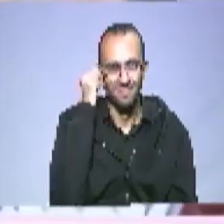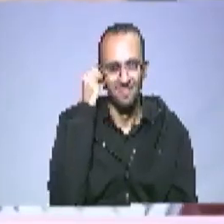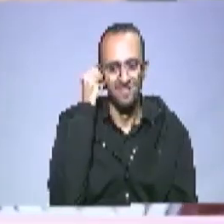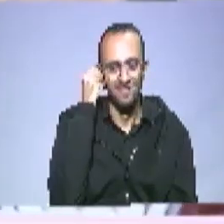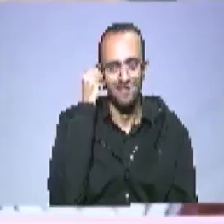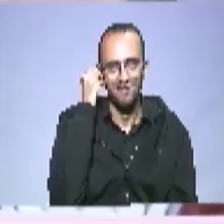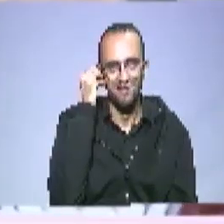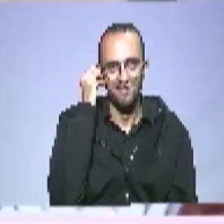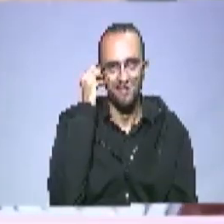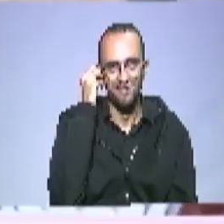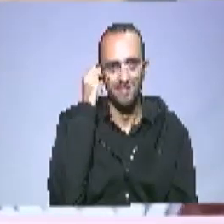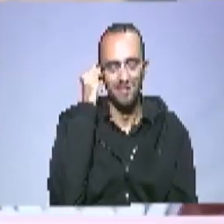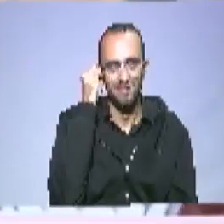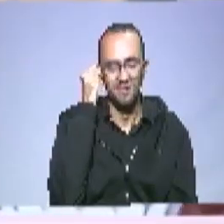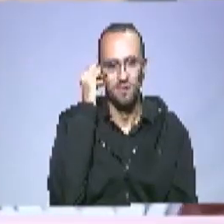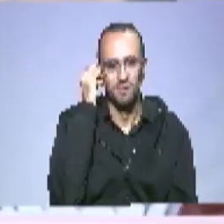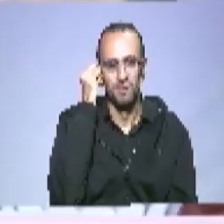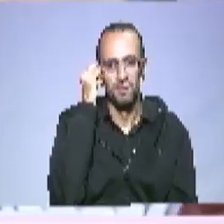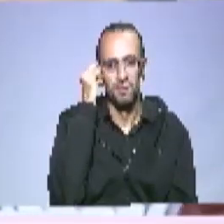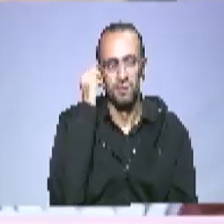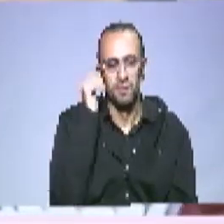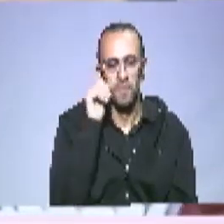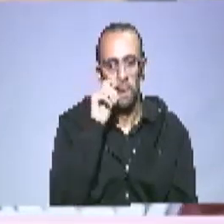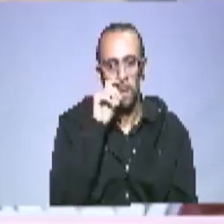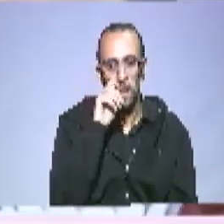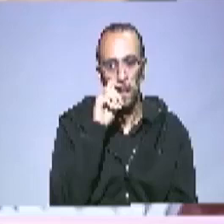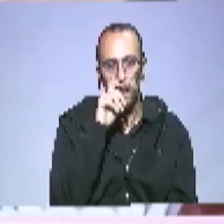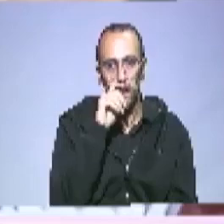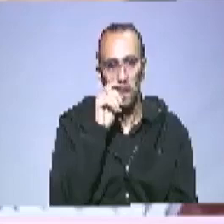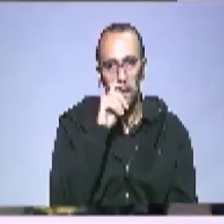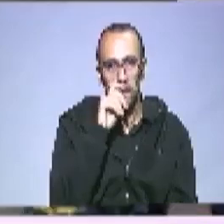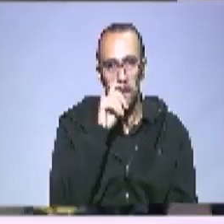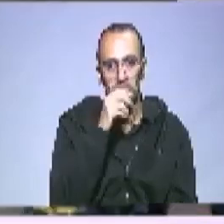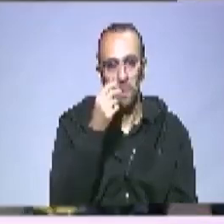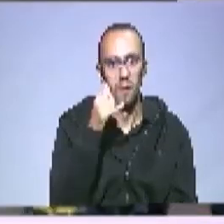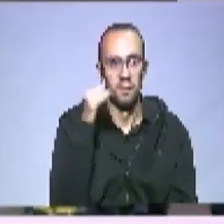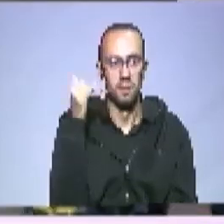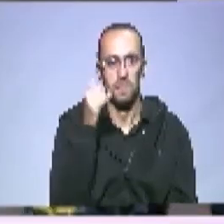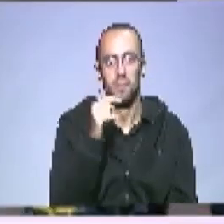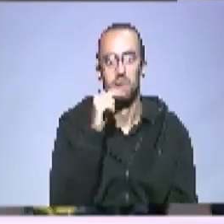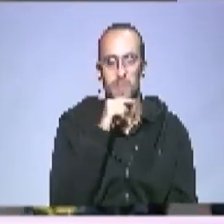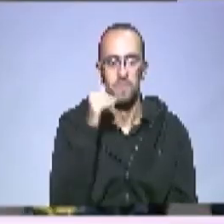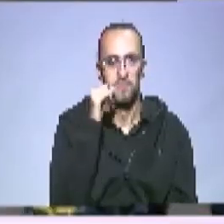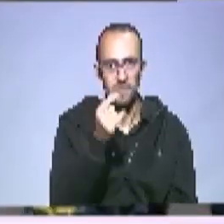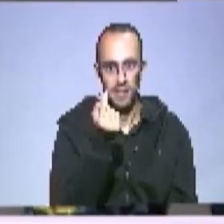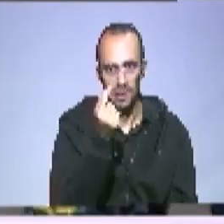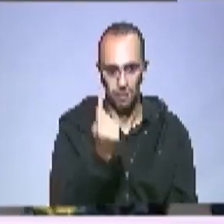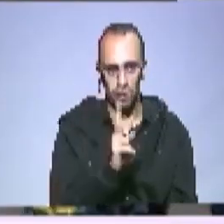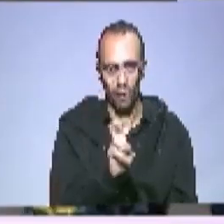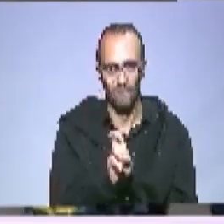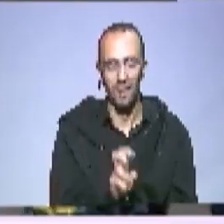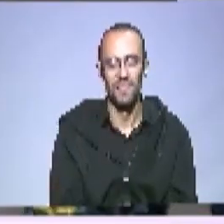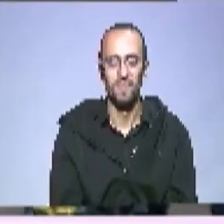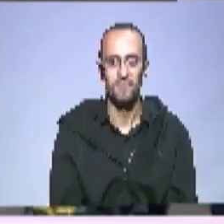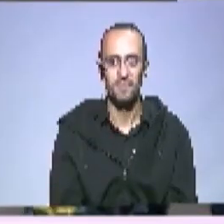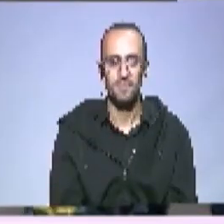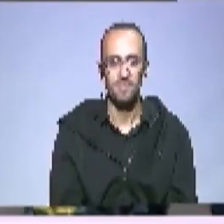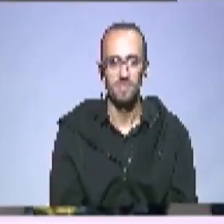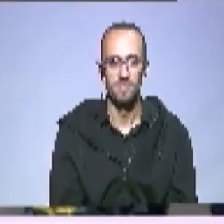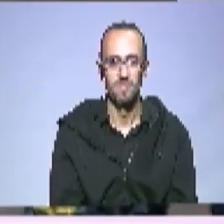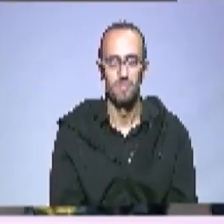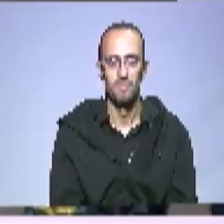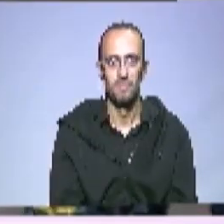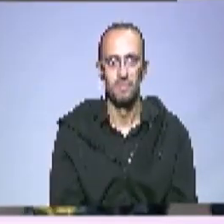ايوه استر يا اللي بتستر. طيب استنى يا شيف، ناخد استاذه دميانة. استاذه دميانة مساء الخير. اتفضلي يا استاذه دميانة. استاذه